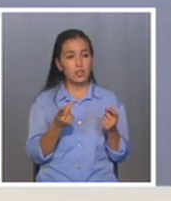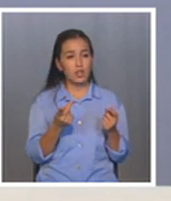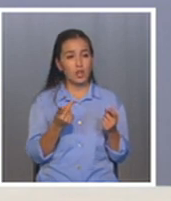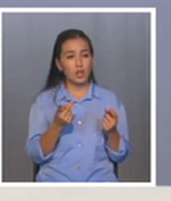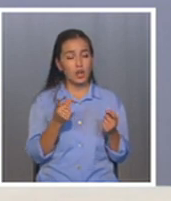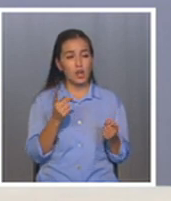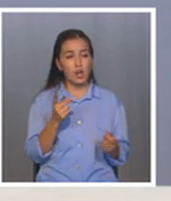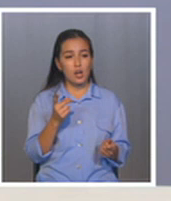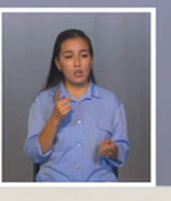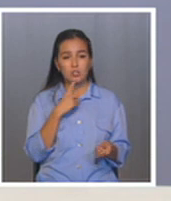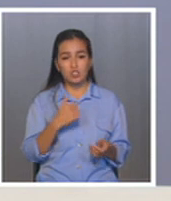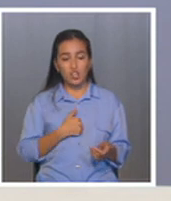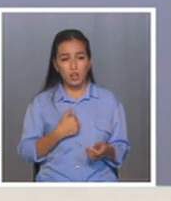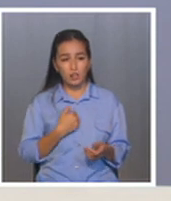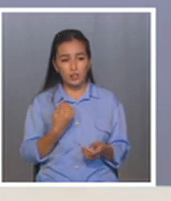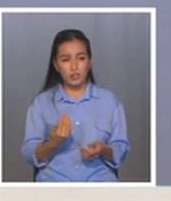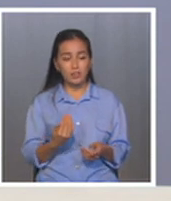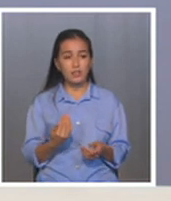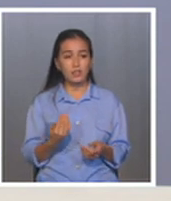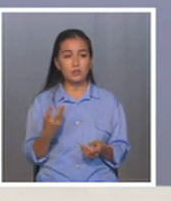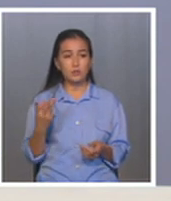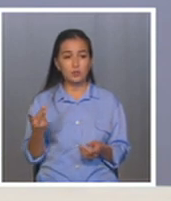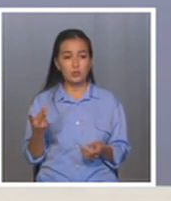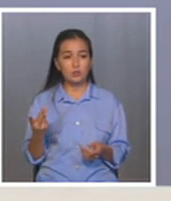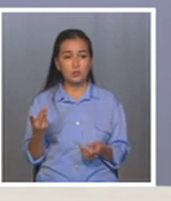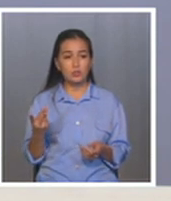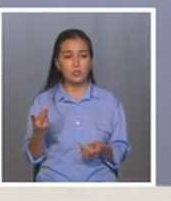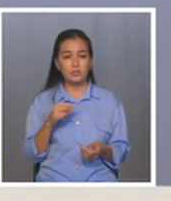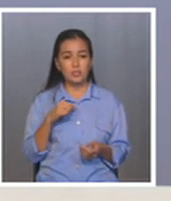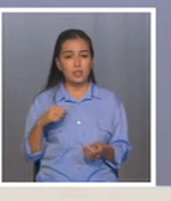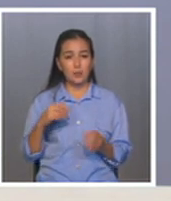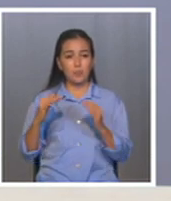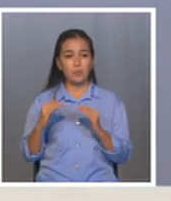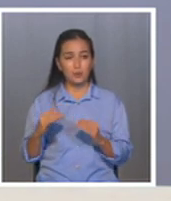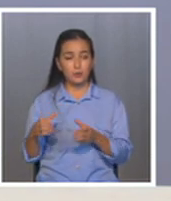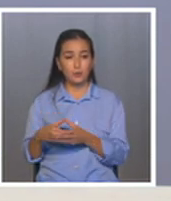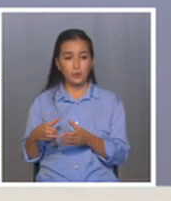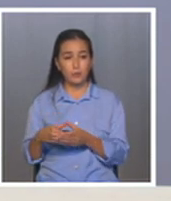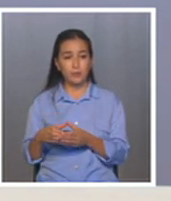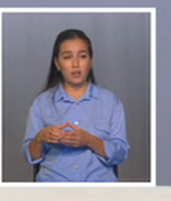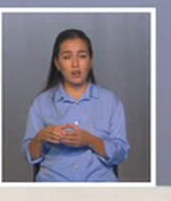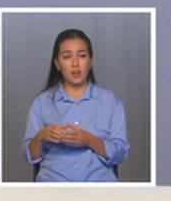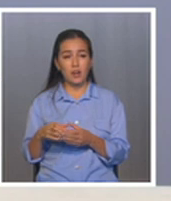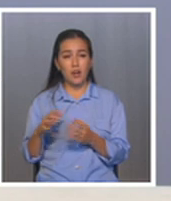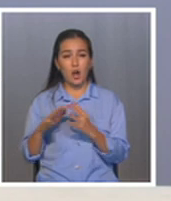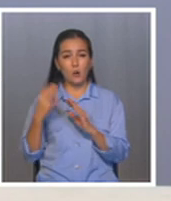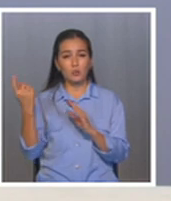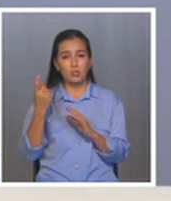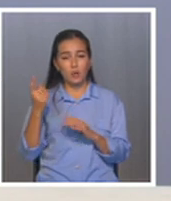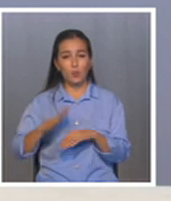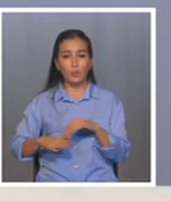жауынгерлер, сарбаздар және ең төменгі бөлігінде фермерлер мен қолөнершілер